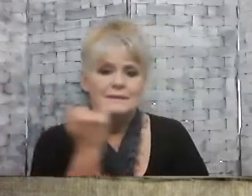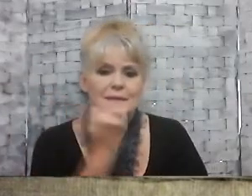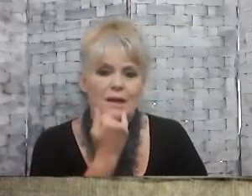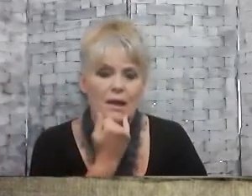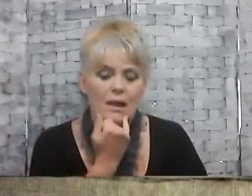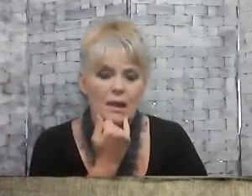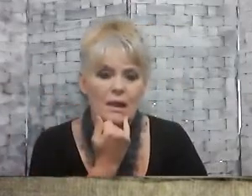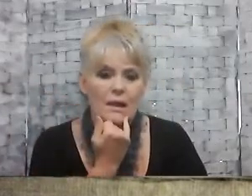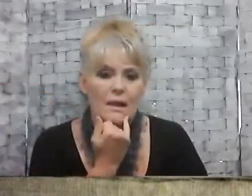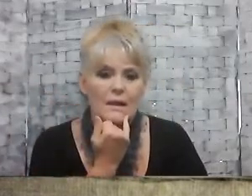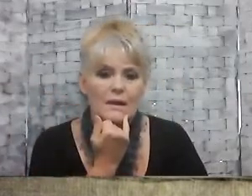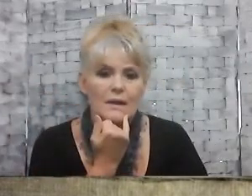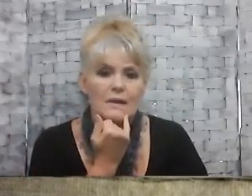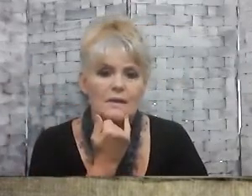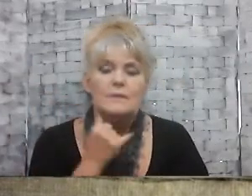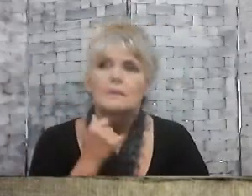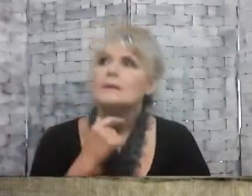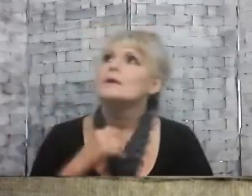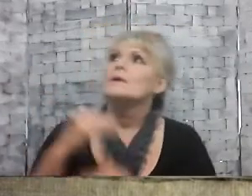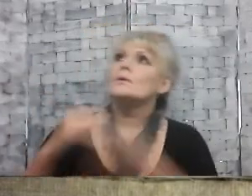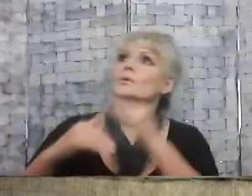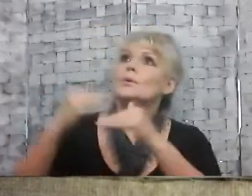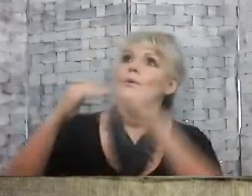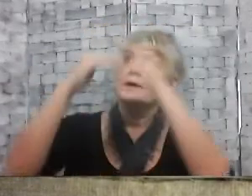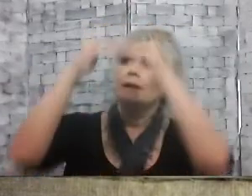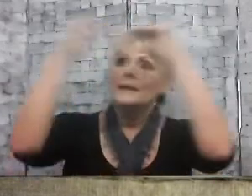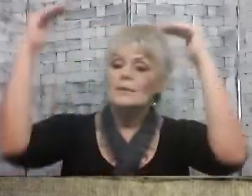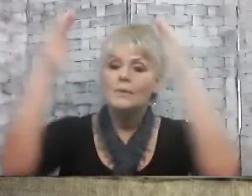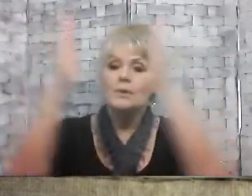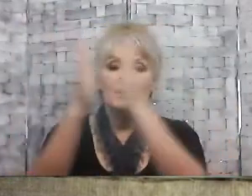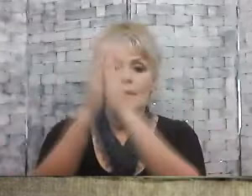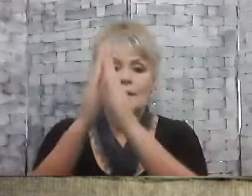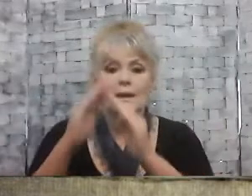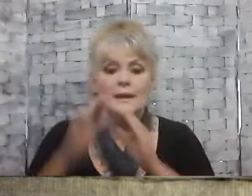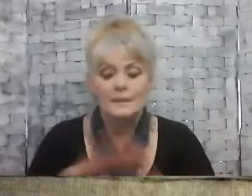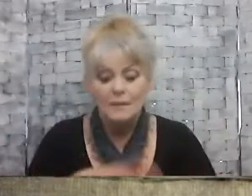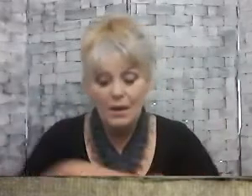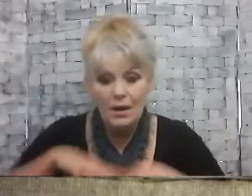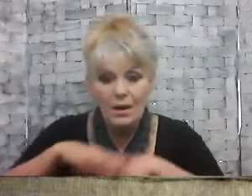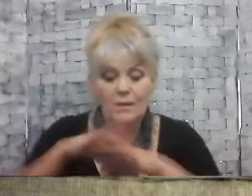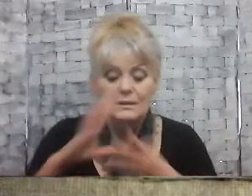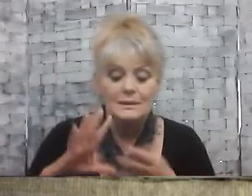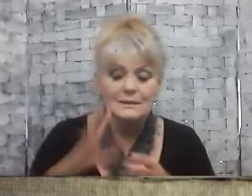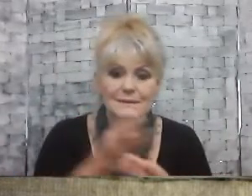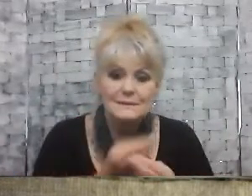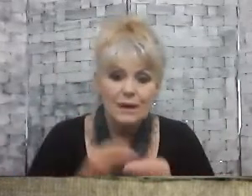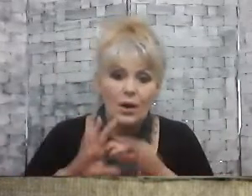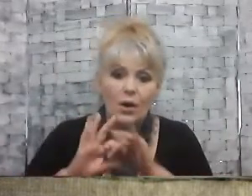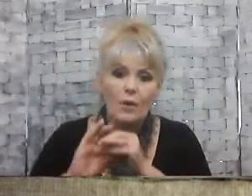as dit vervul word. Die story gaan oor hemel en aarde en God